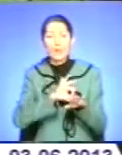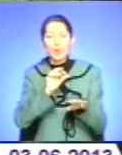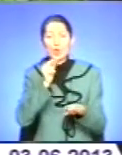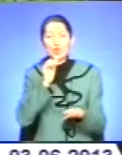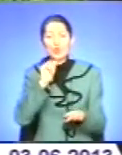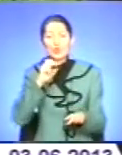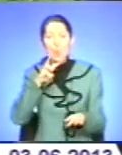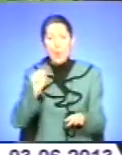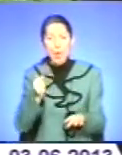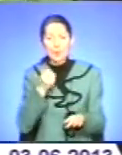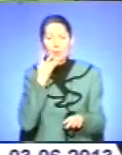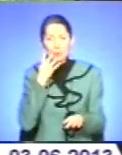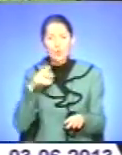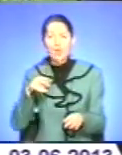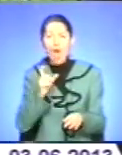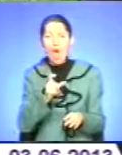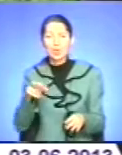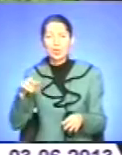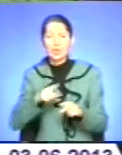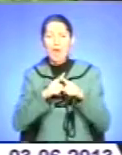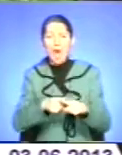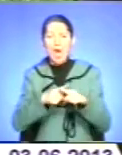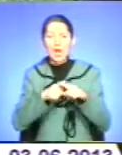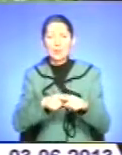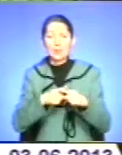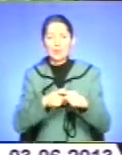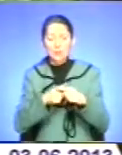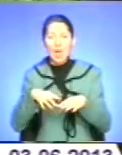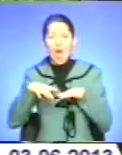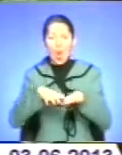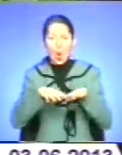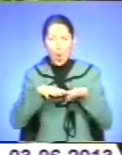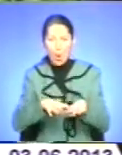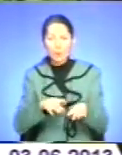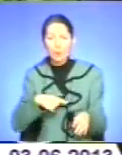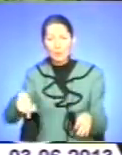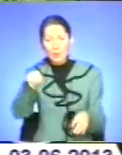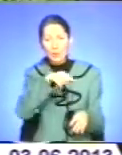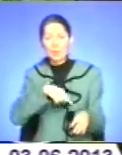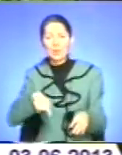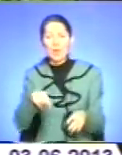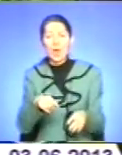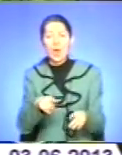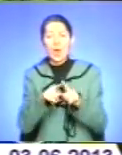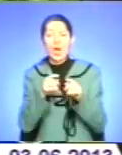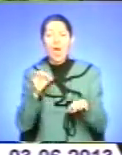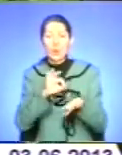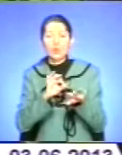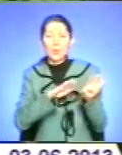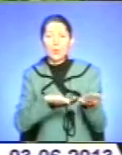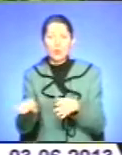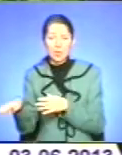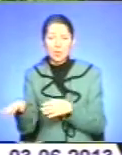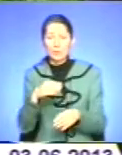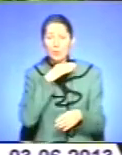ікона допомагає і дійсно люди багато отримують зцілення, але отримує, бо деколи говорю, що я був і нічого не